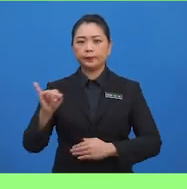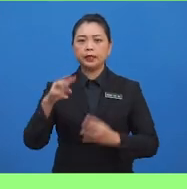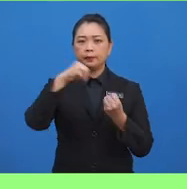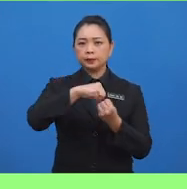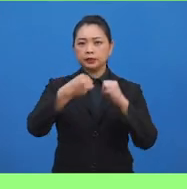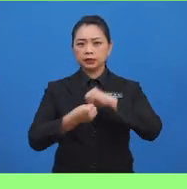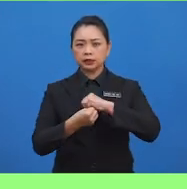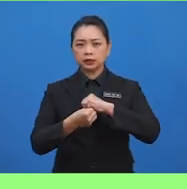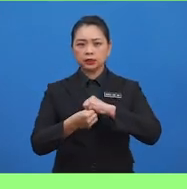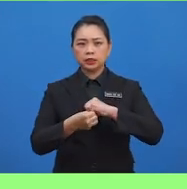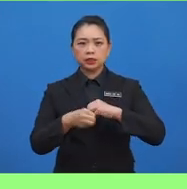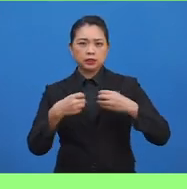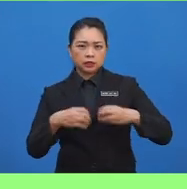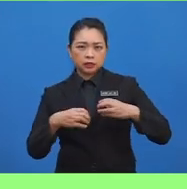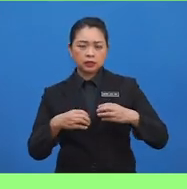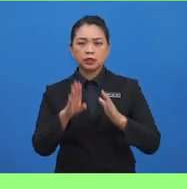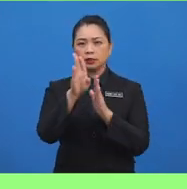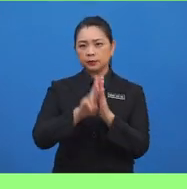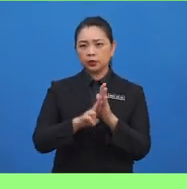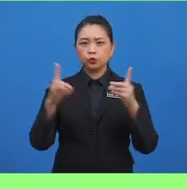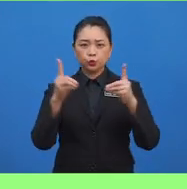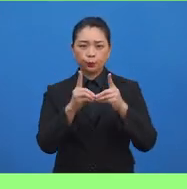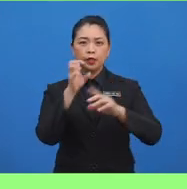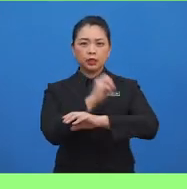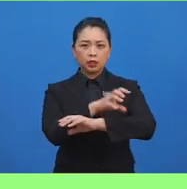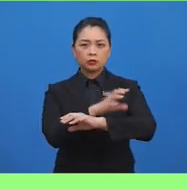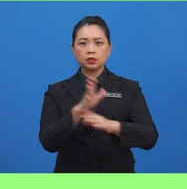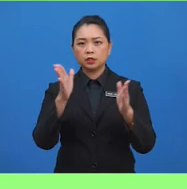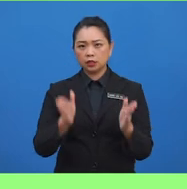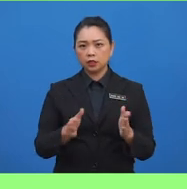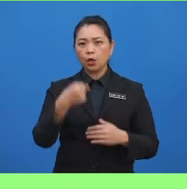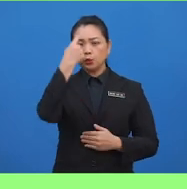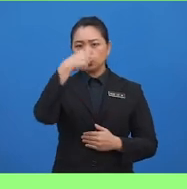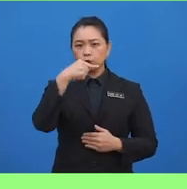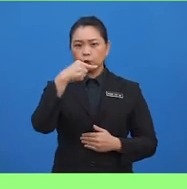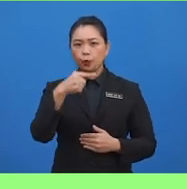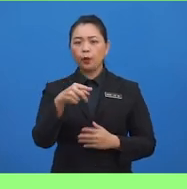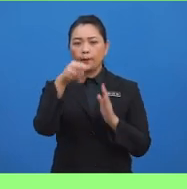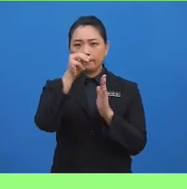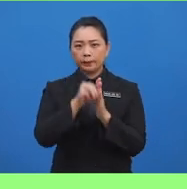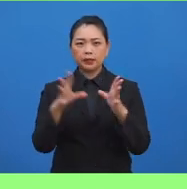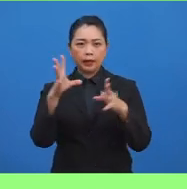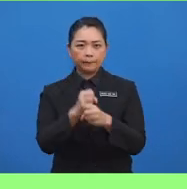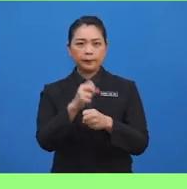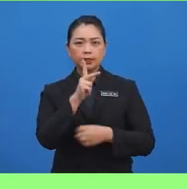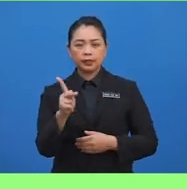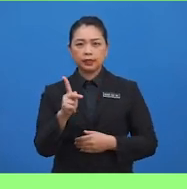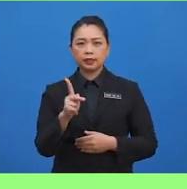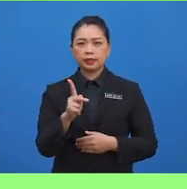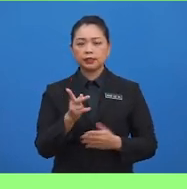masalah segeralah berjumpa countless untuk mendapatkan